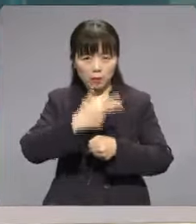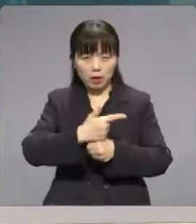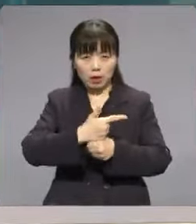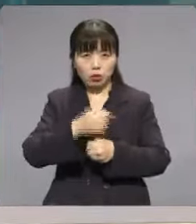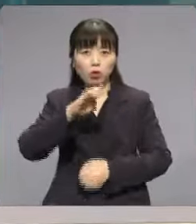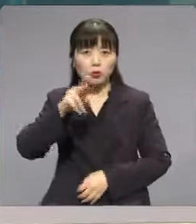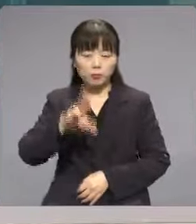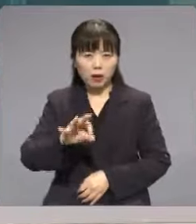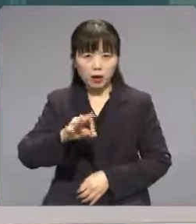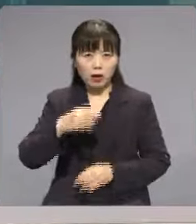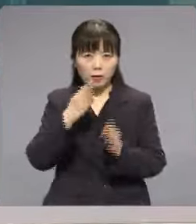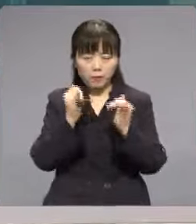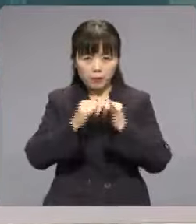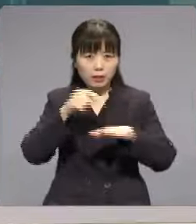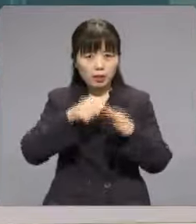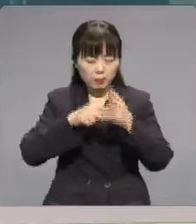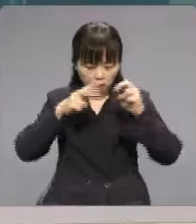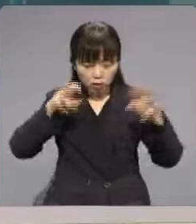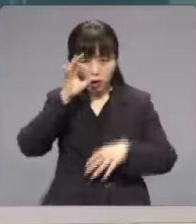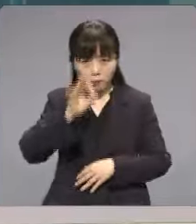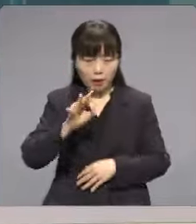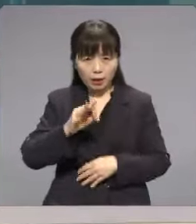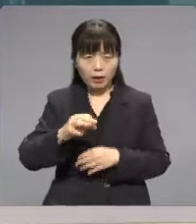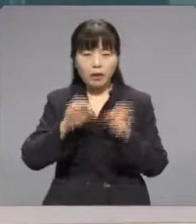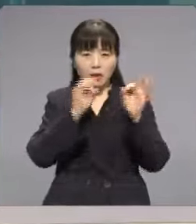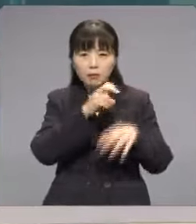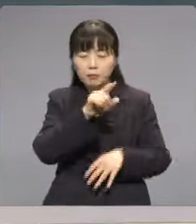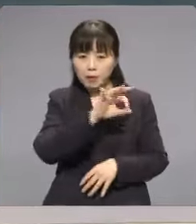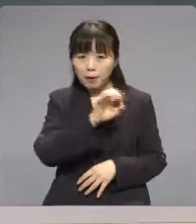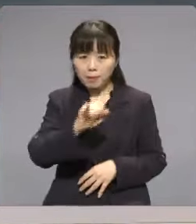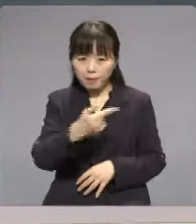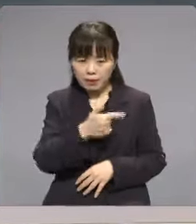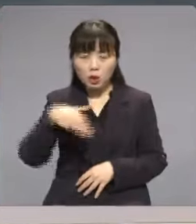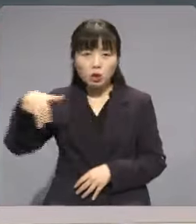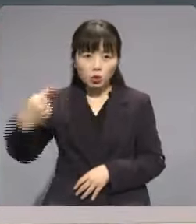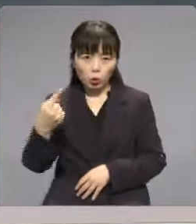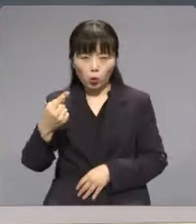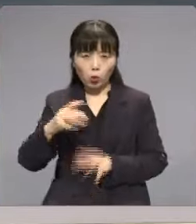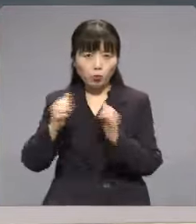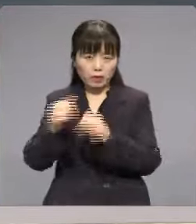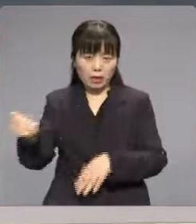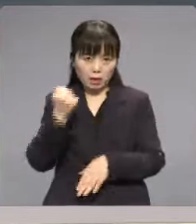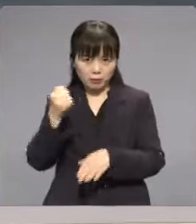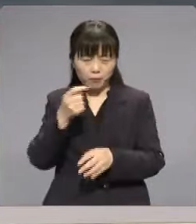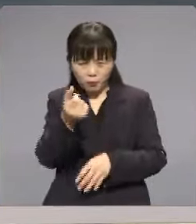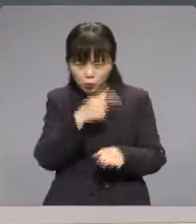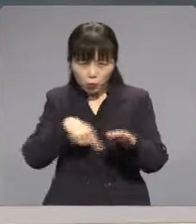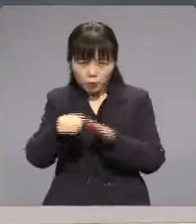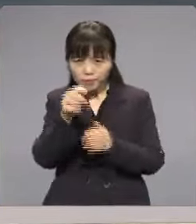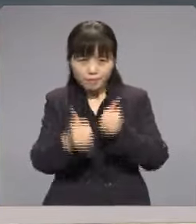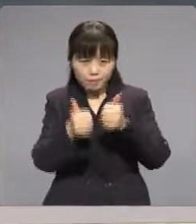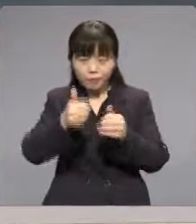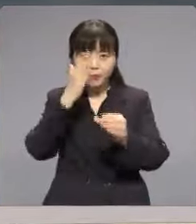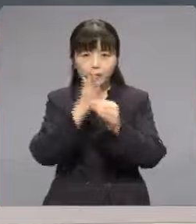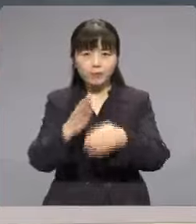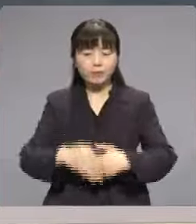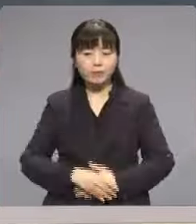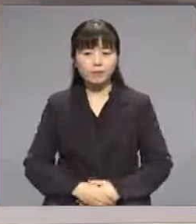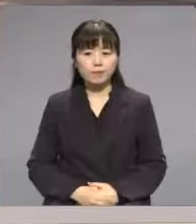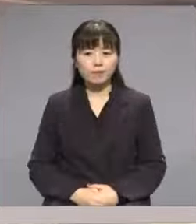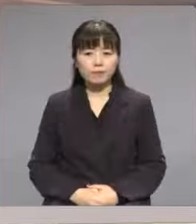민심을 들여다봤습니다 김용민 더불어민주당 후보가 조광한 국민의 힘 후보를 5차 범위 밖에서 앞서고 있습니다